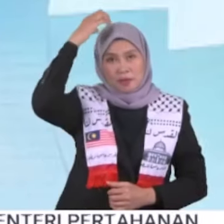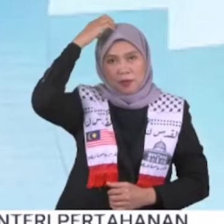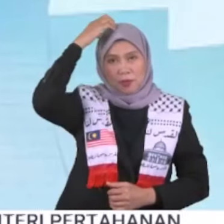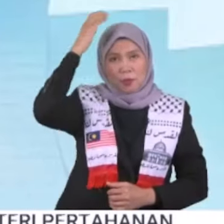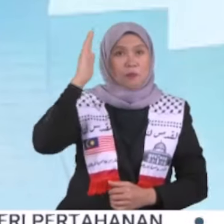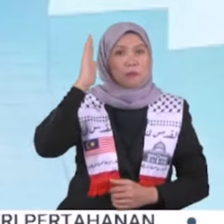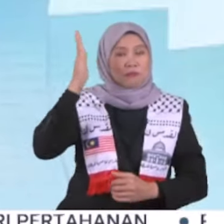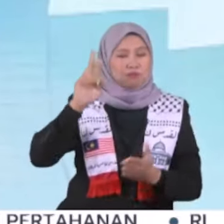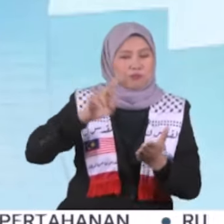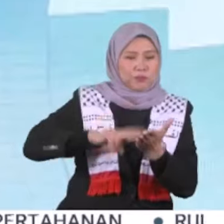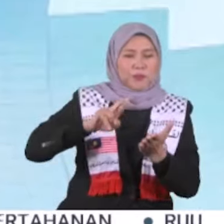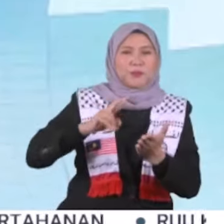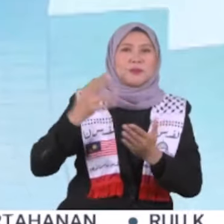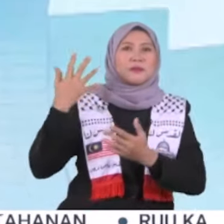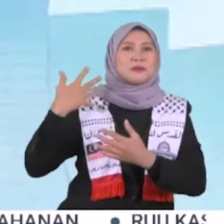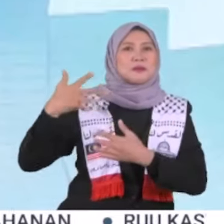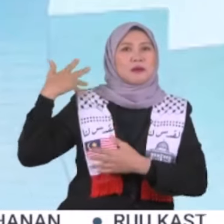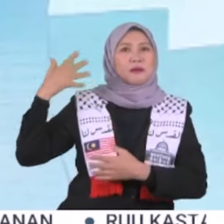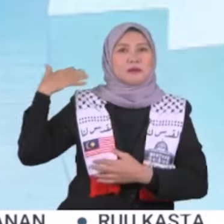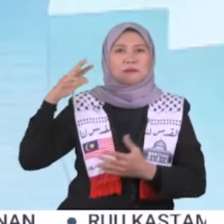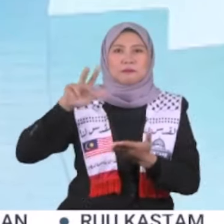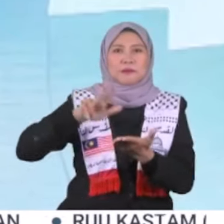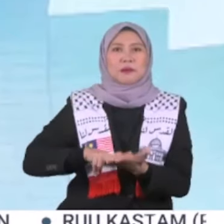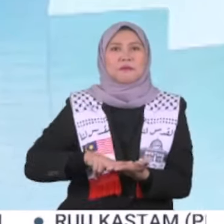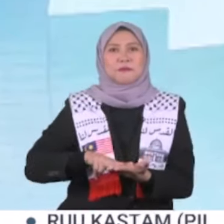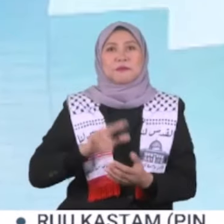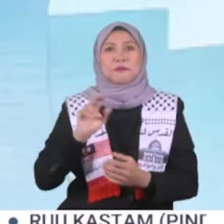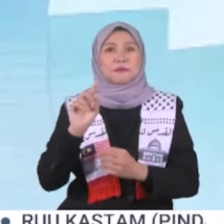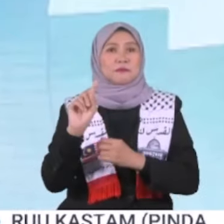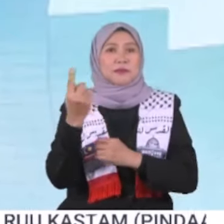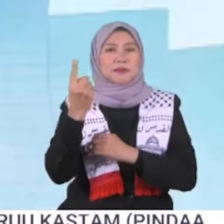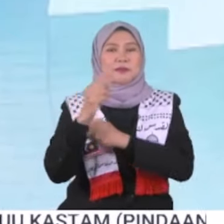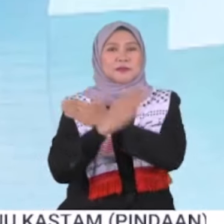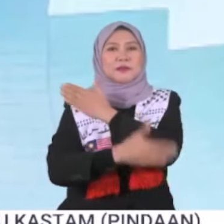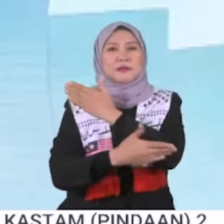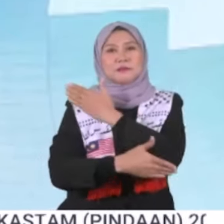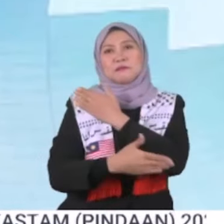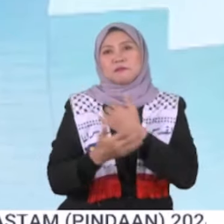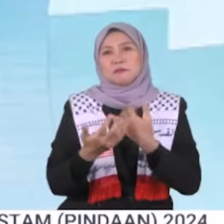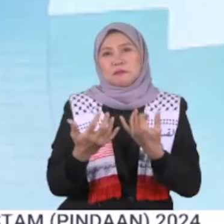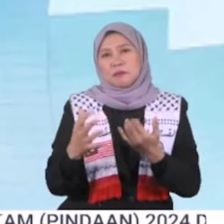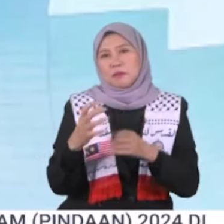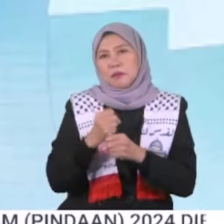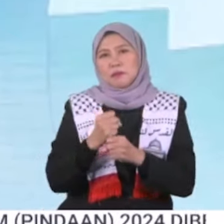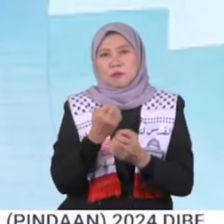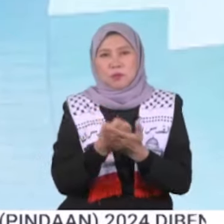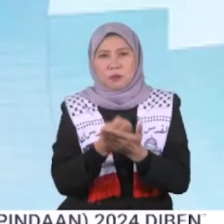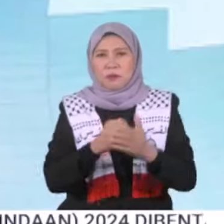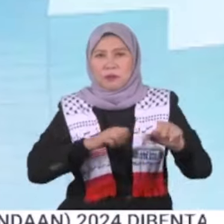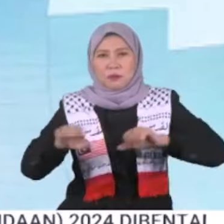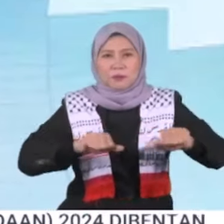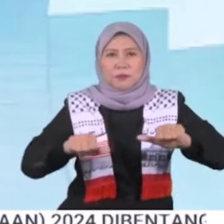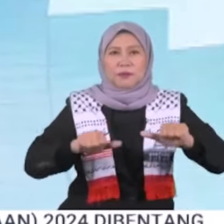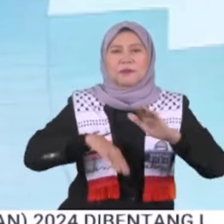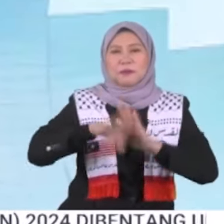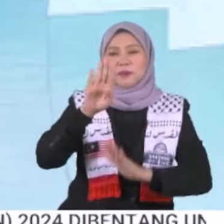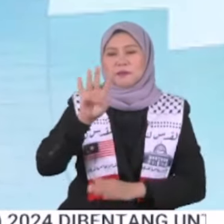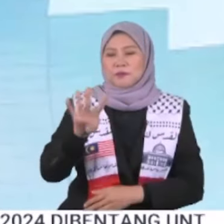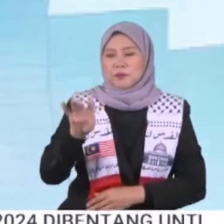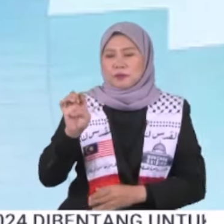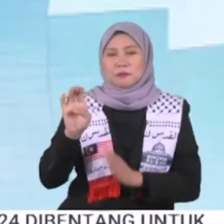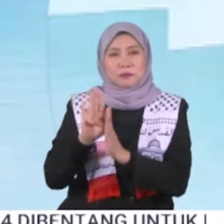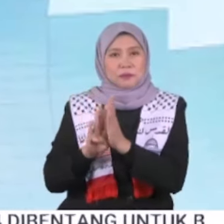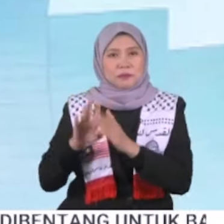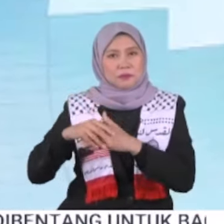Selangor lakar sejarah apabila diiktiraf sebagai negeri pertama memiliki aktiviti ekonomi melebihi paras